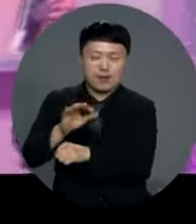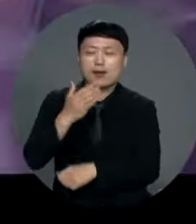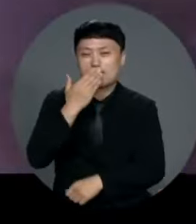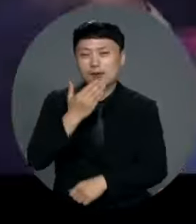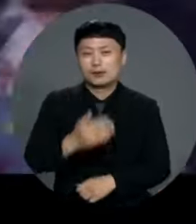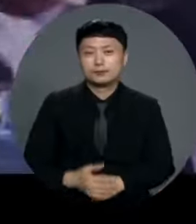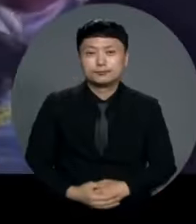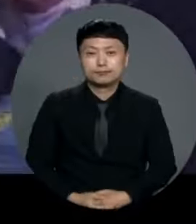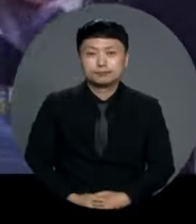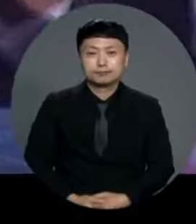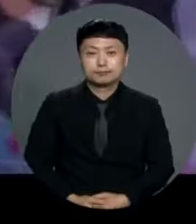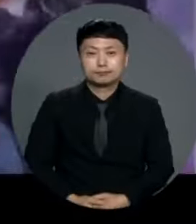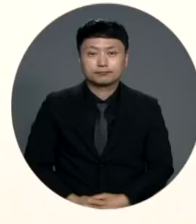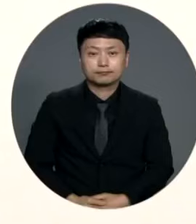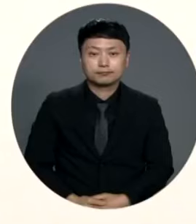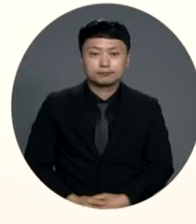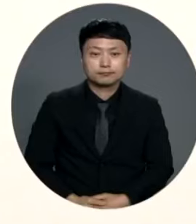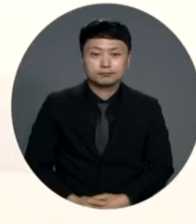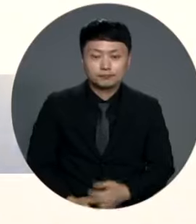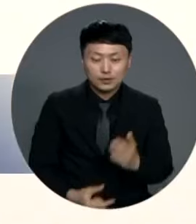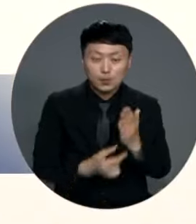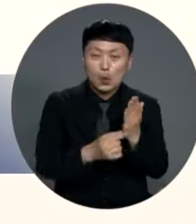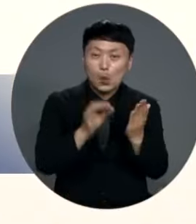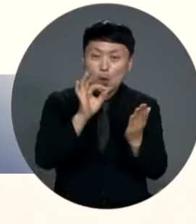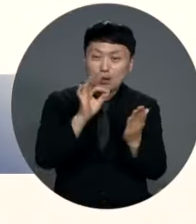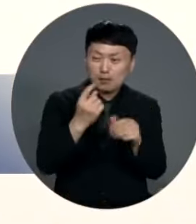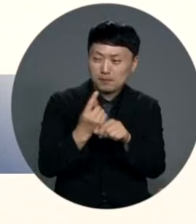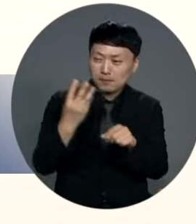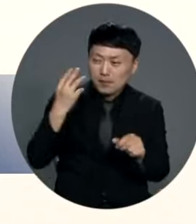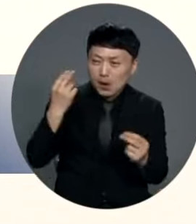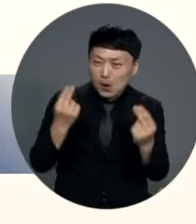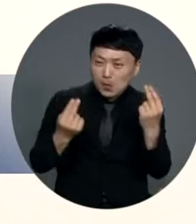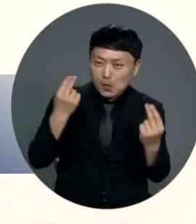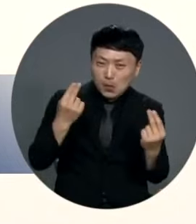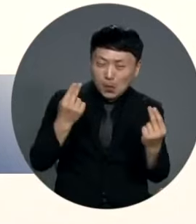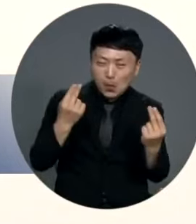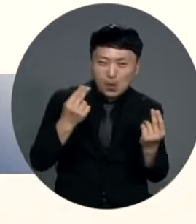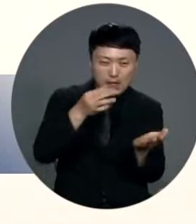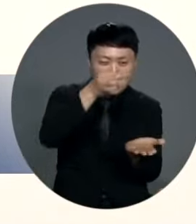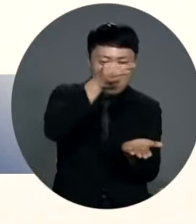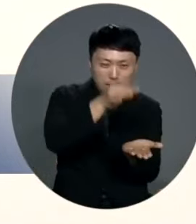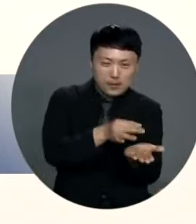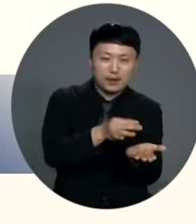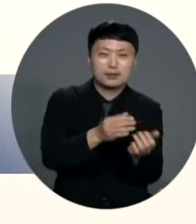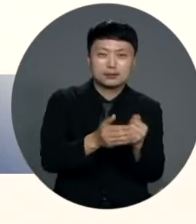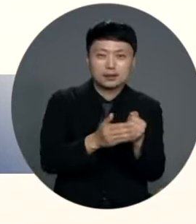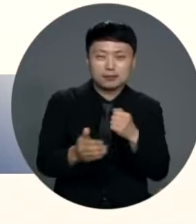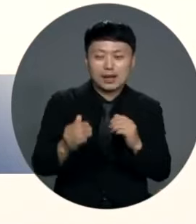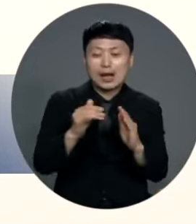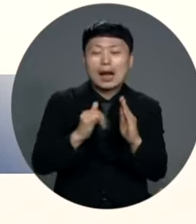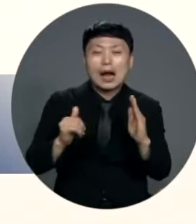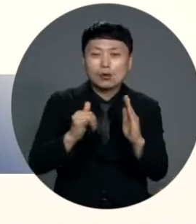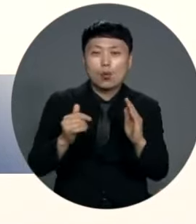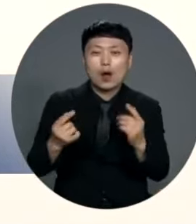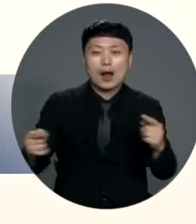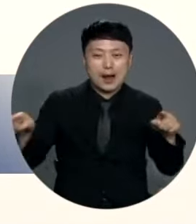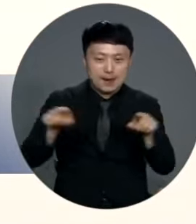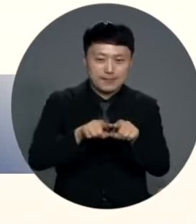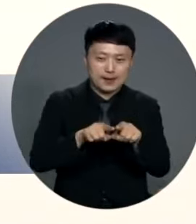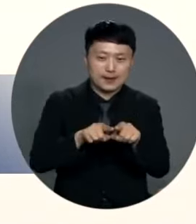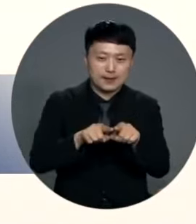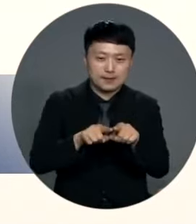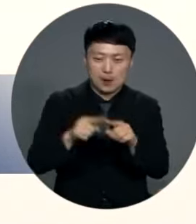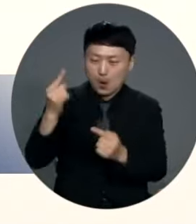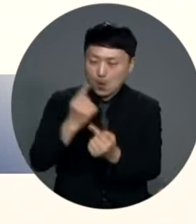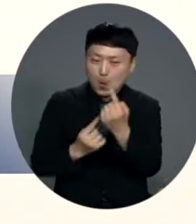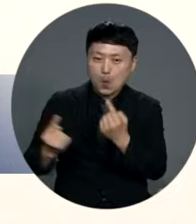했습니다. 가격도 예년에 비해서 월등하게 가족들이 다 보는데도 소극장